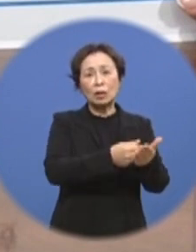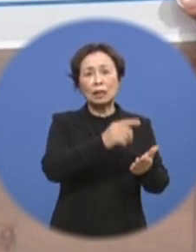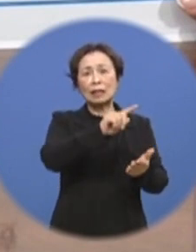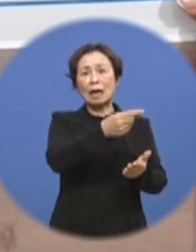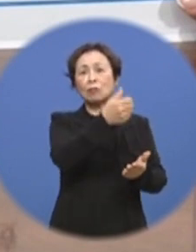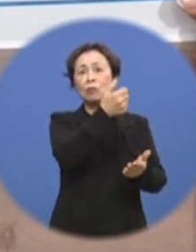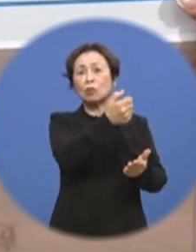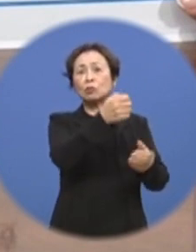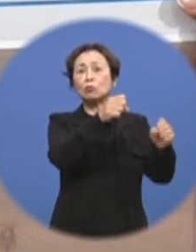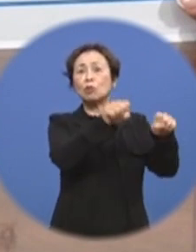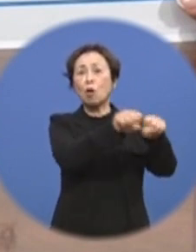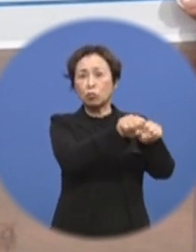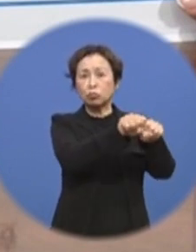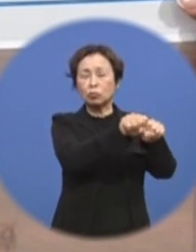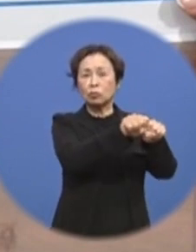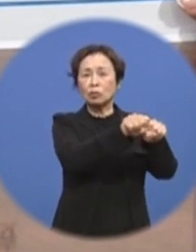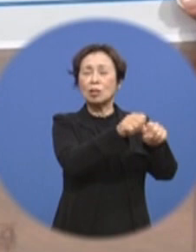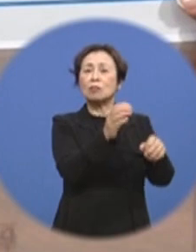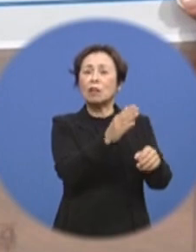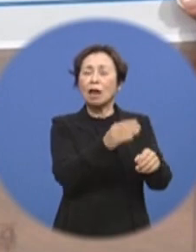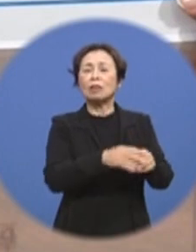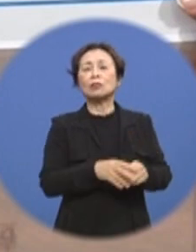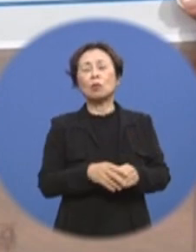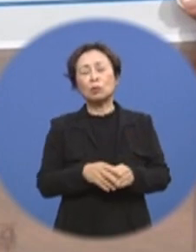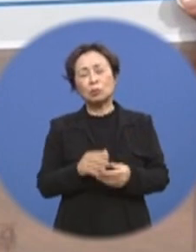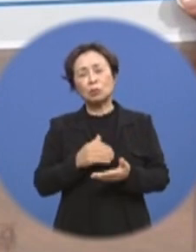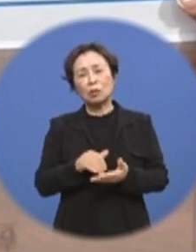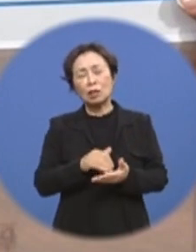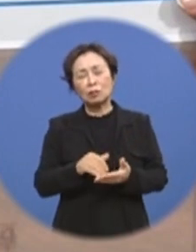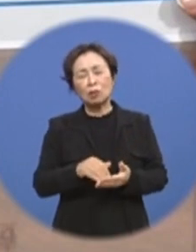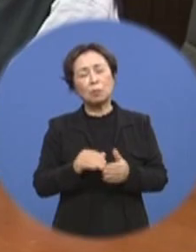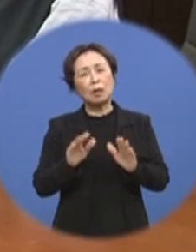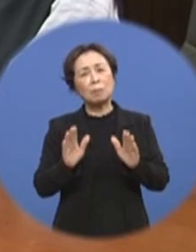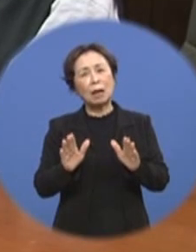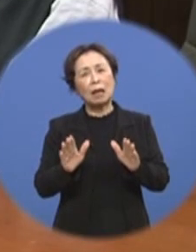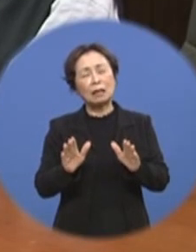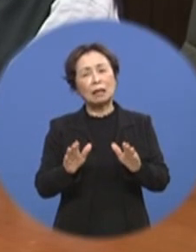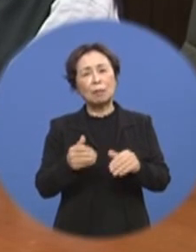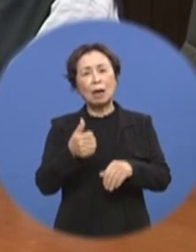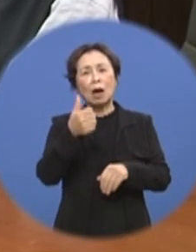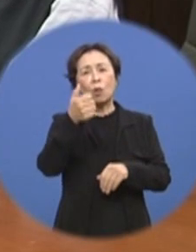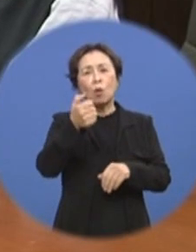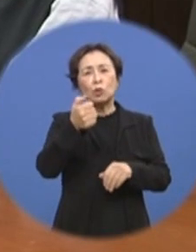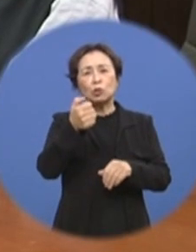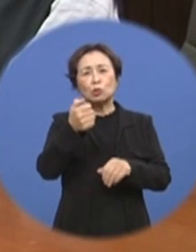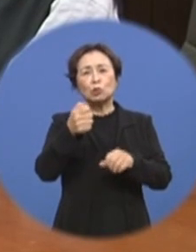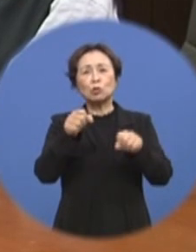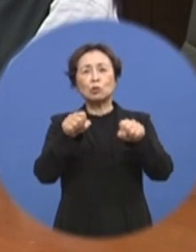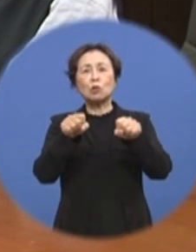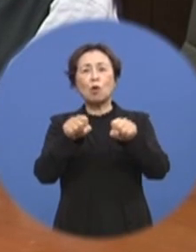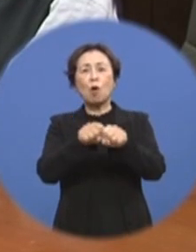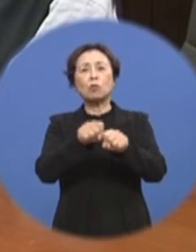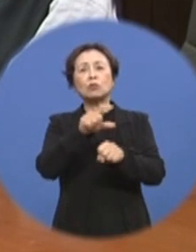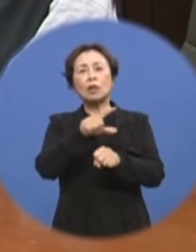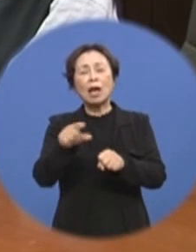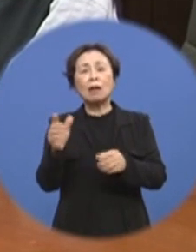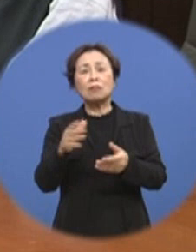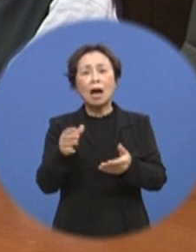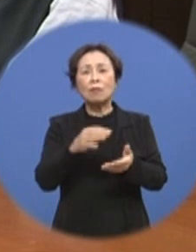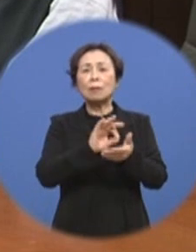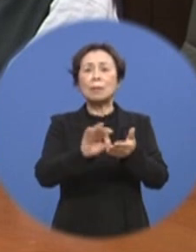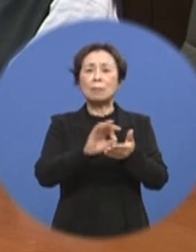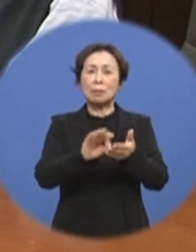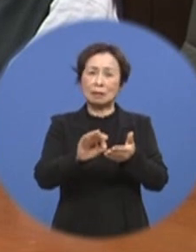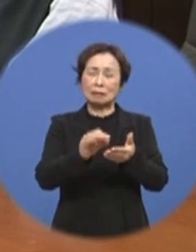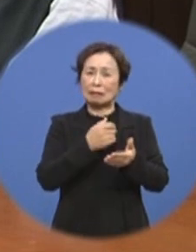ということは今から考えると50億円ちょっとぐらいしかすり減らせませんでということになるねっそれから